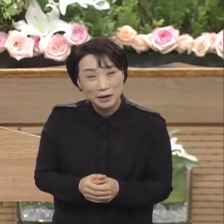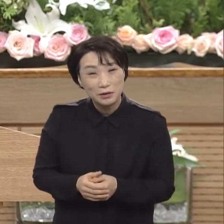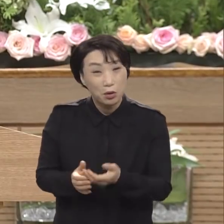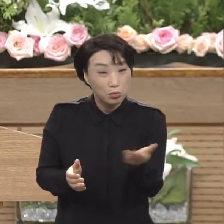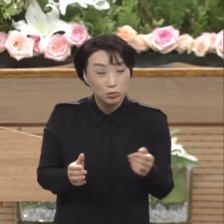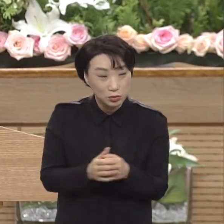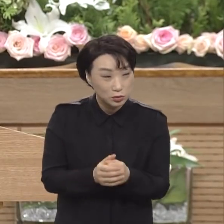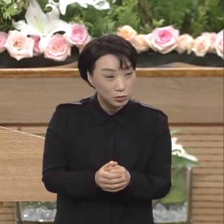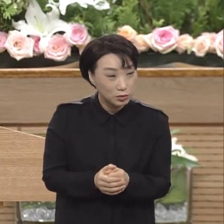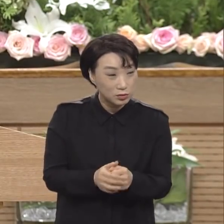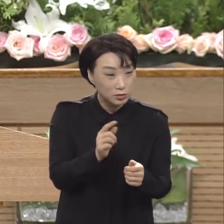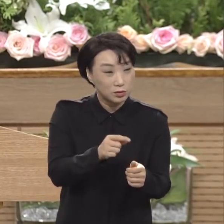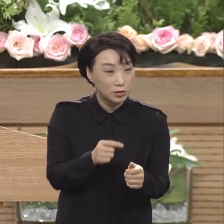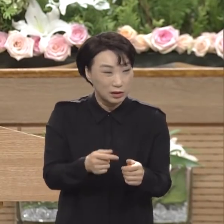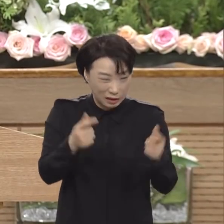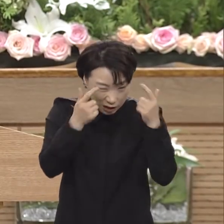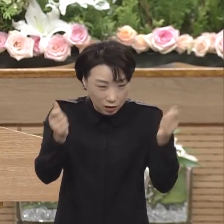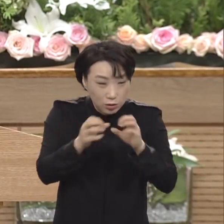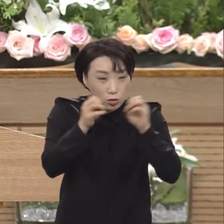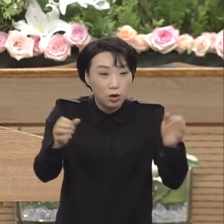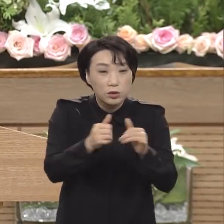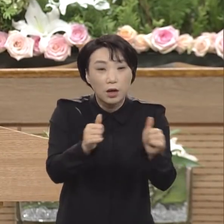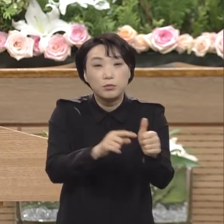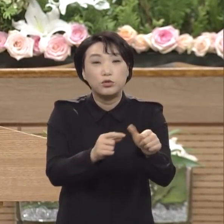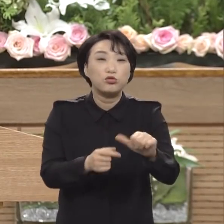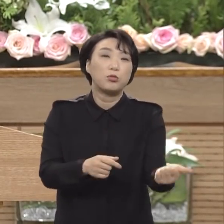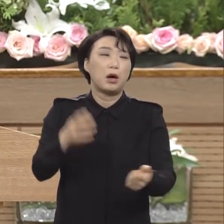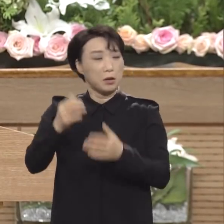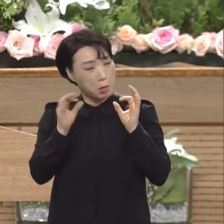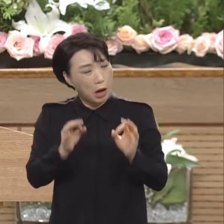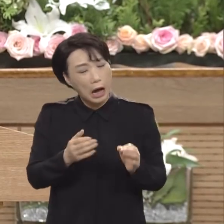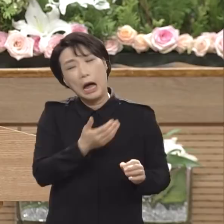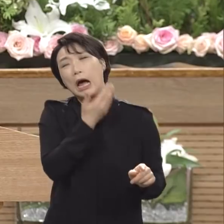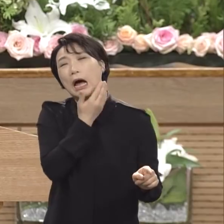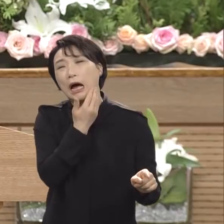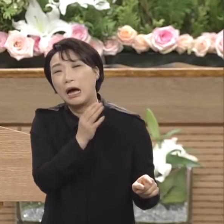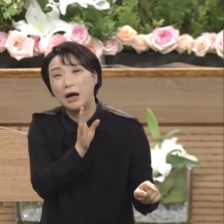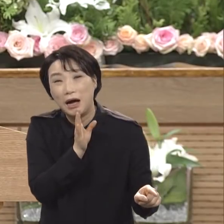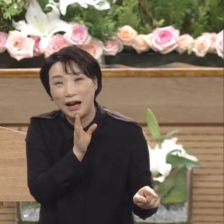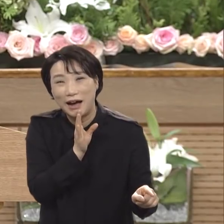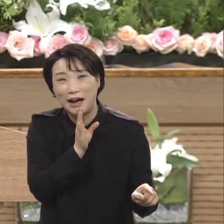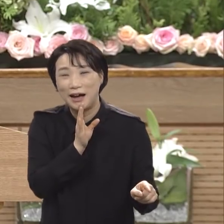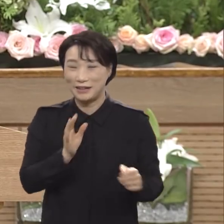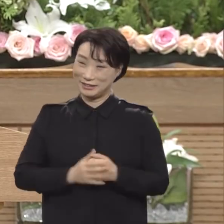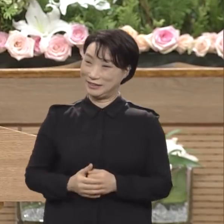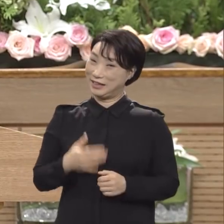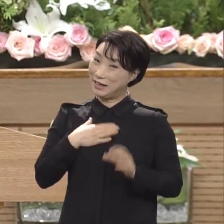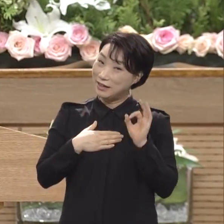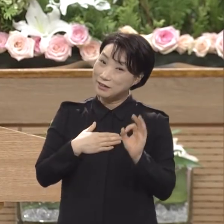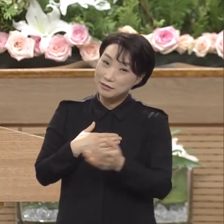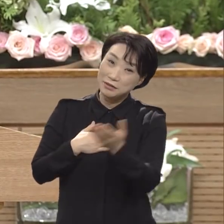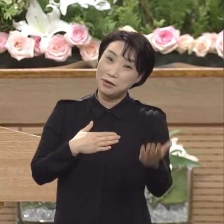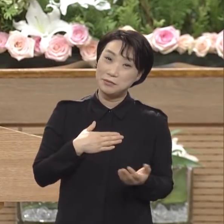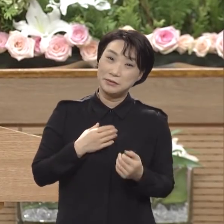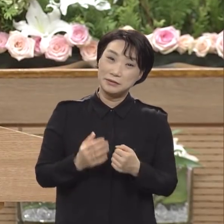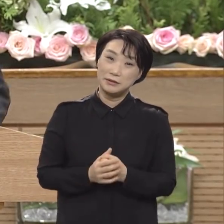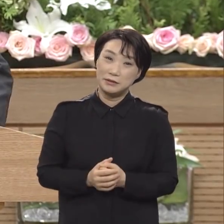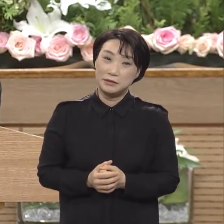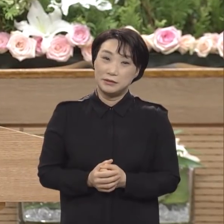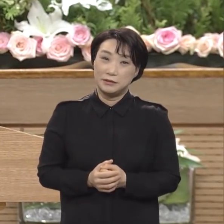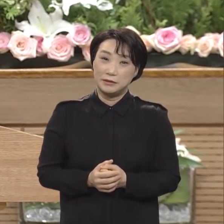죽으면 하나님이 아깝지 않냐 이 말이에요. 응? 아깝지 않냐 이 말이에요. 이해가 됩니까?